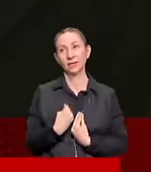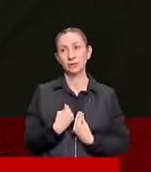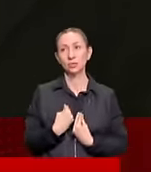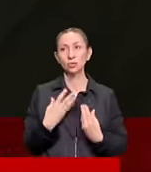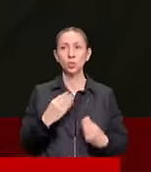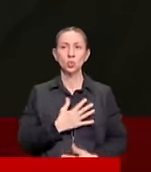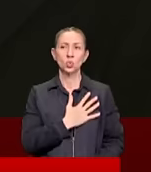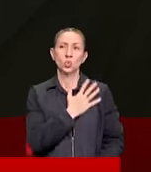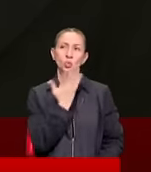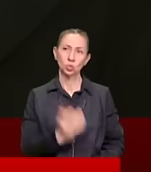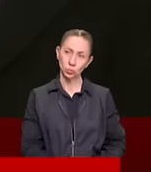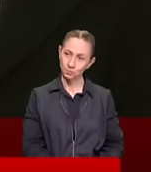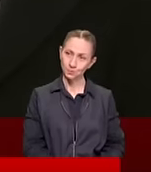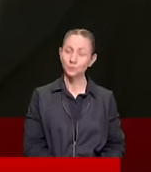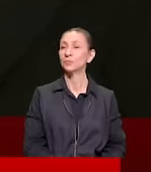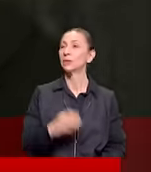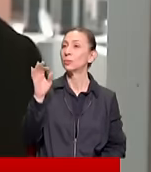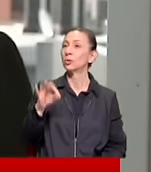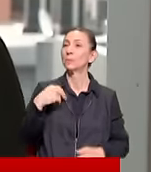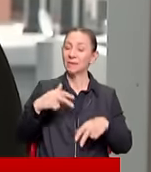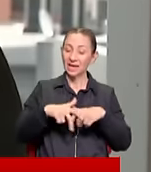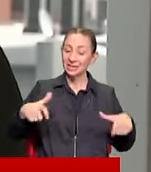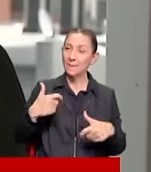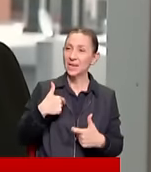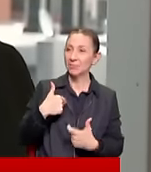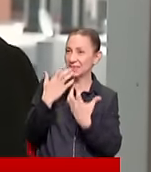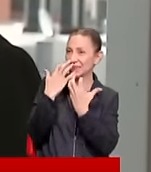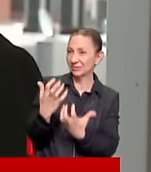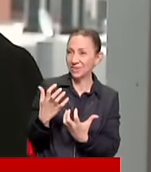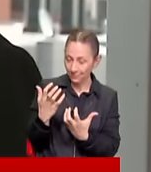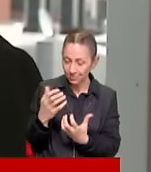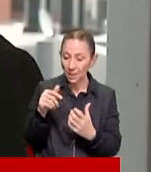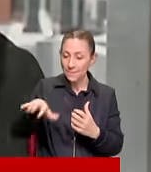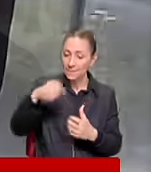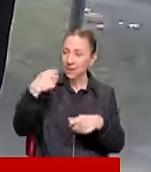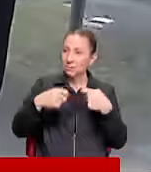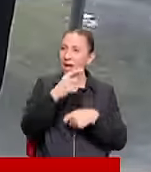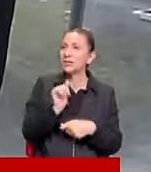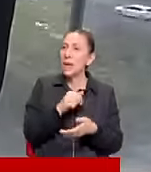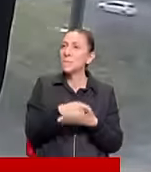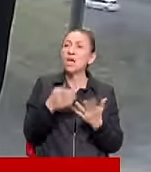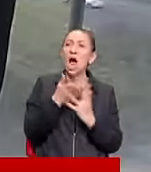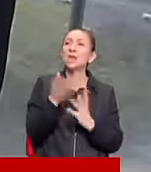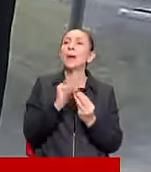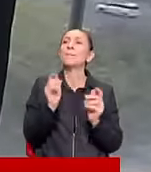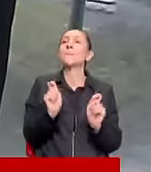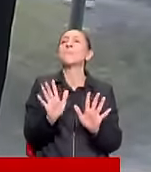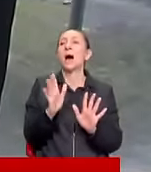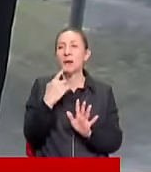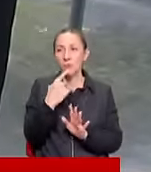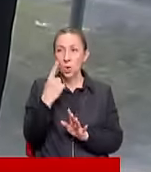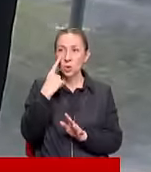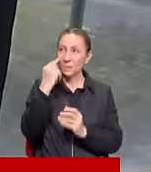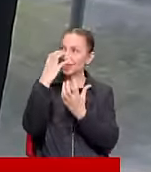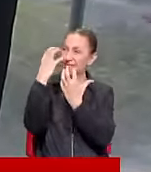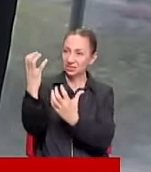Çok gururluyuz bu yönden. Bugün bizim başlığımız benim tavsiyem. İşte Merkez Bankası asgari ücrete ara zam yapılmasın diye hükümete